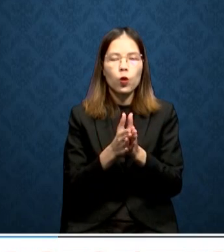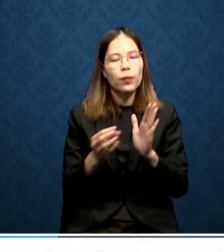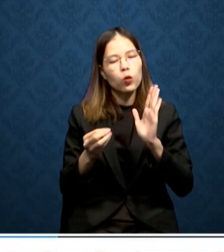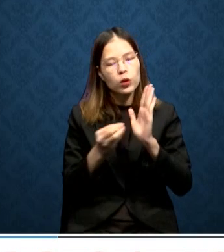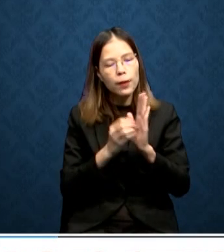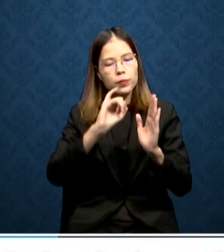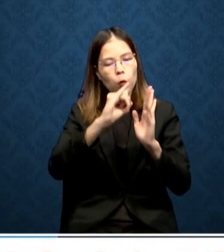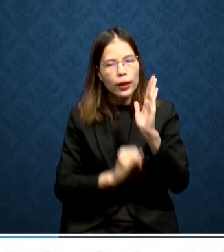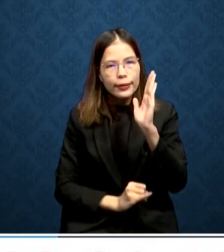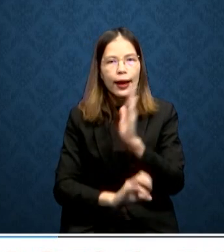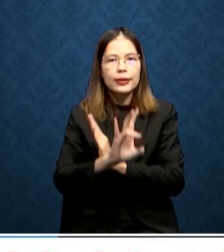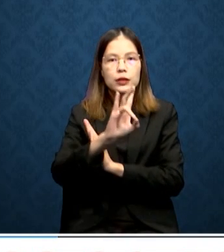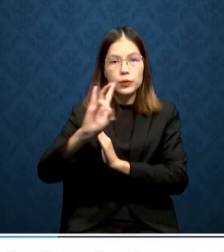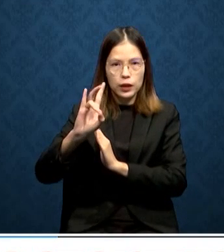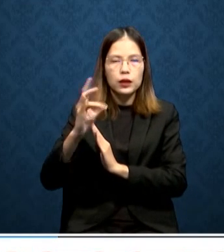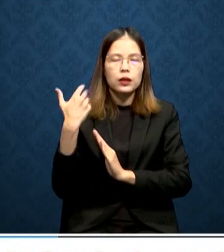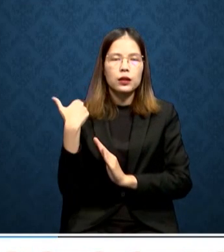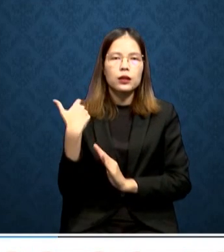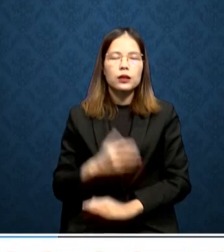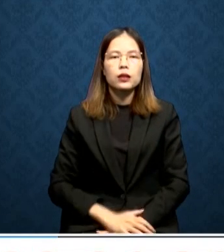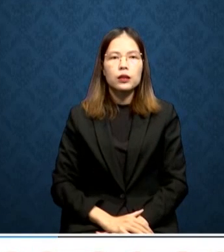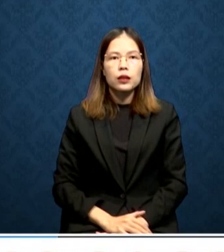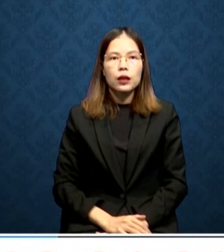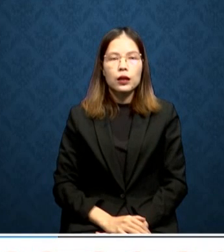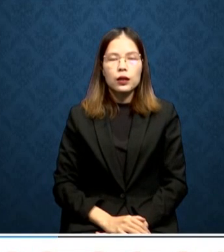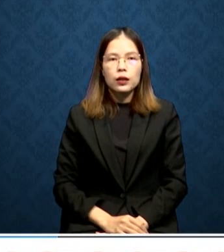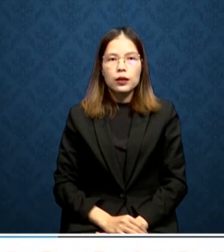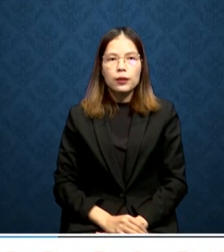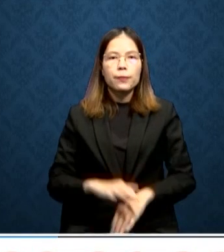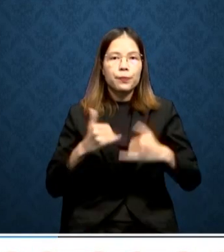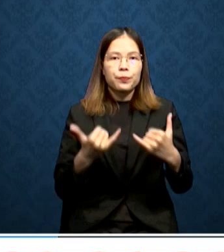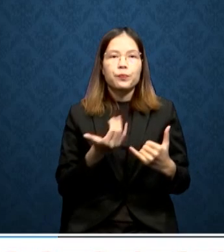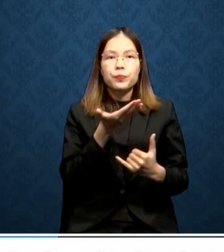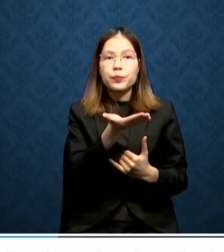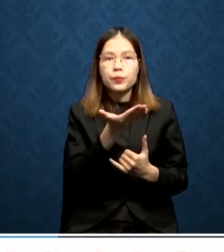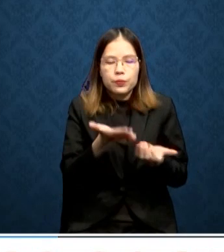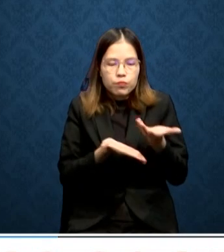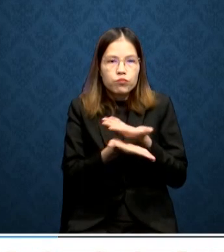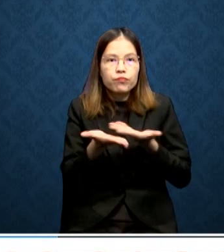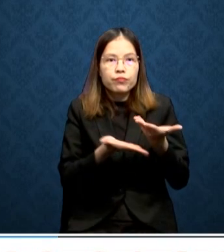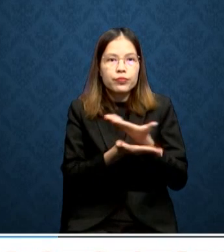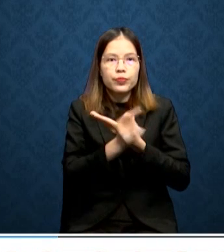แก